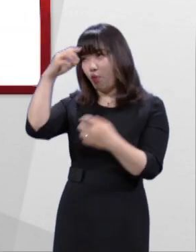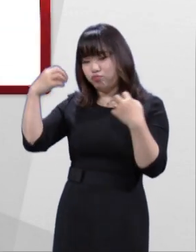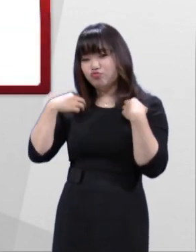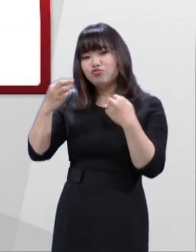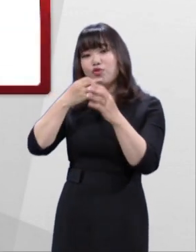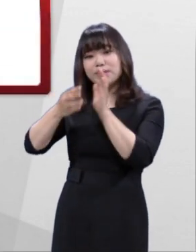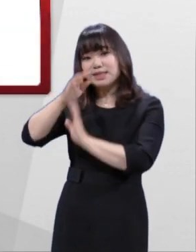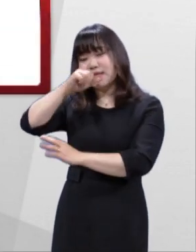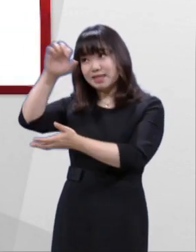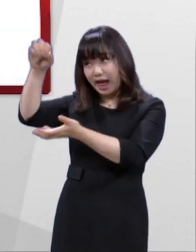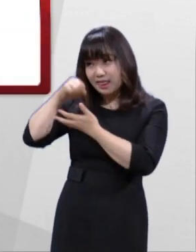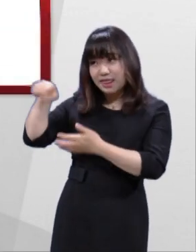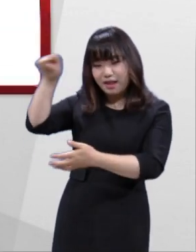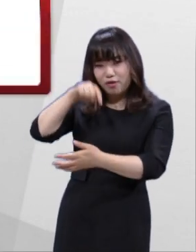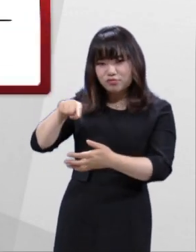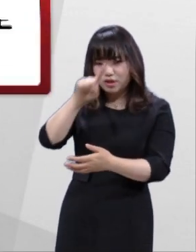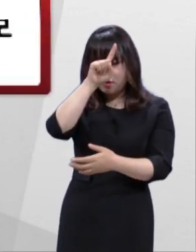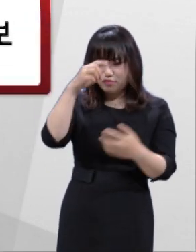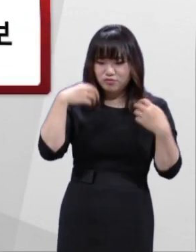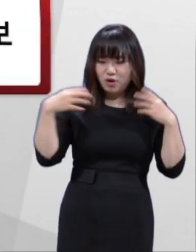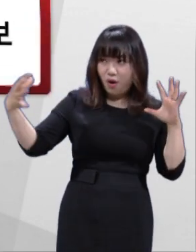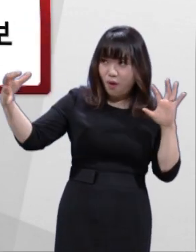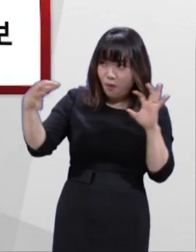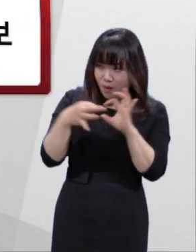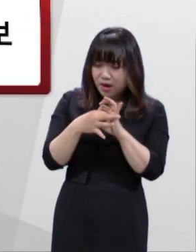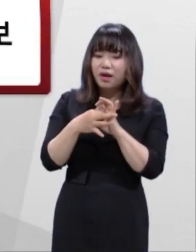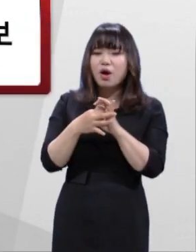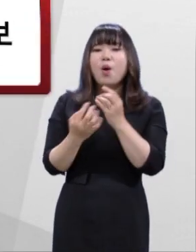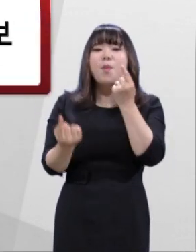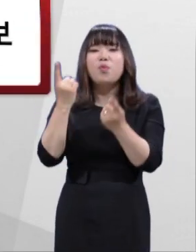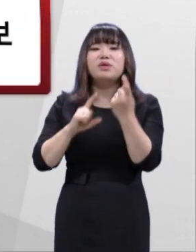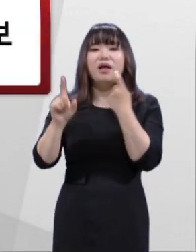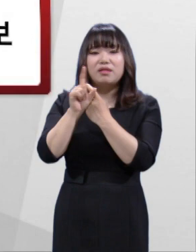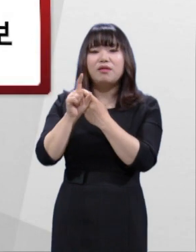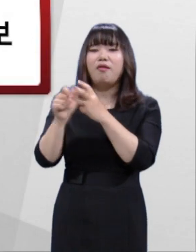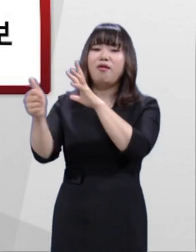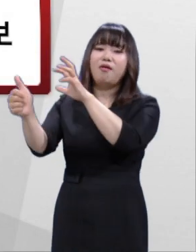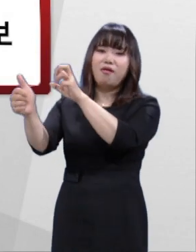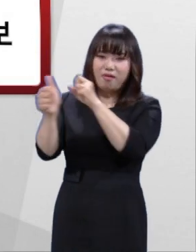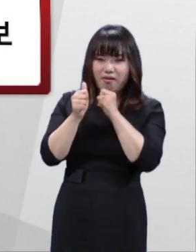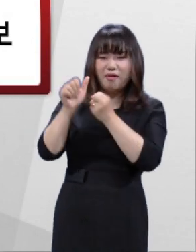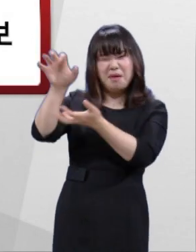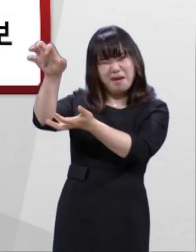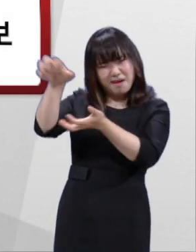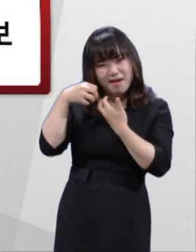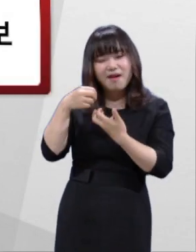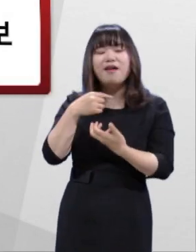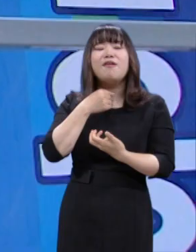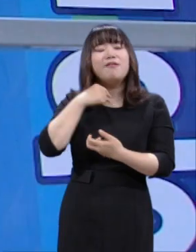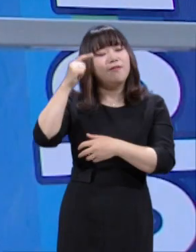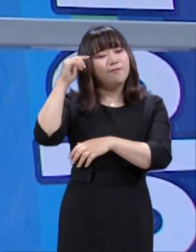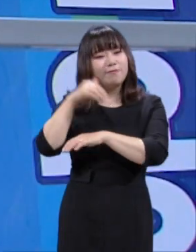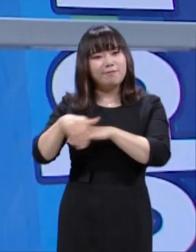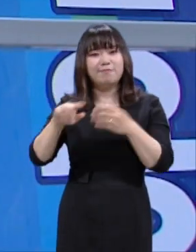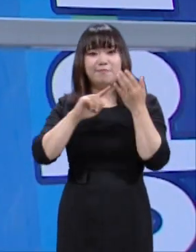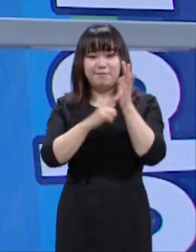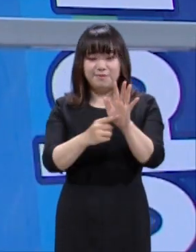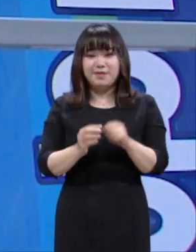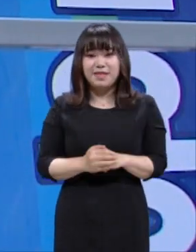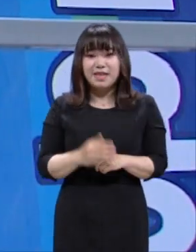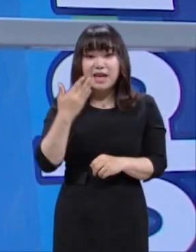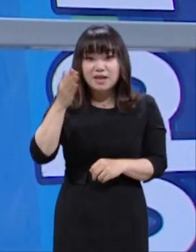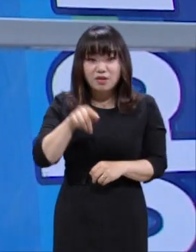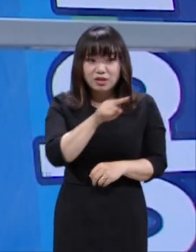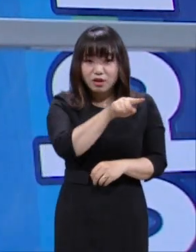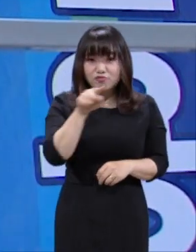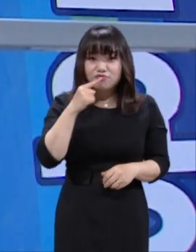가운데 구정살림에 연관성 있는 예산을 기존보다 더 많이 끌고 오겠다는 구상입니다. 그러나 두